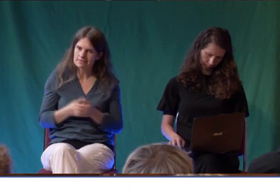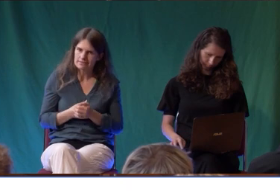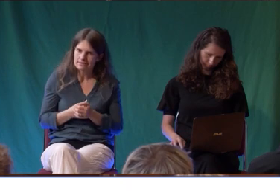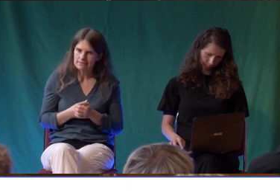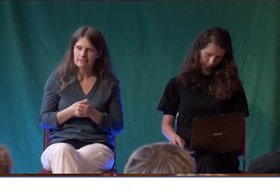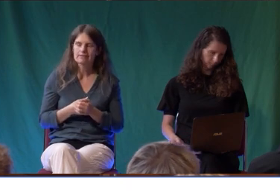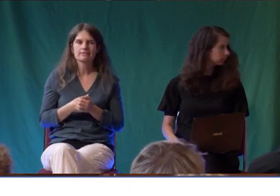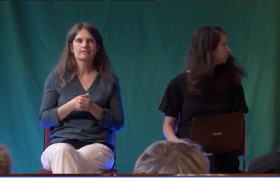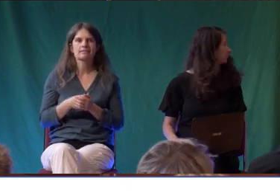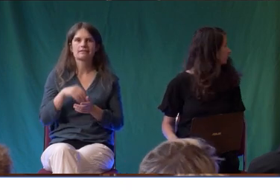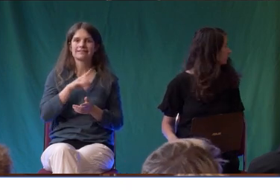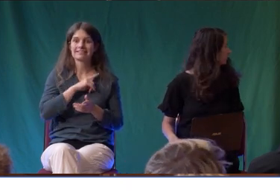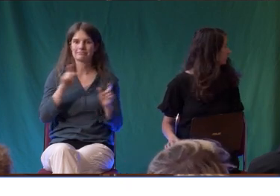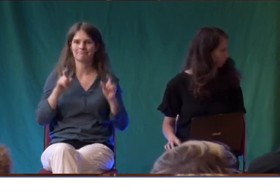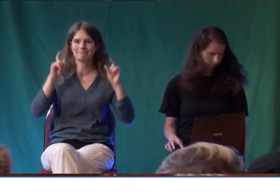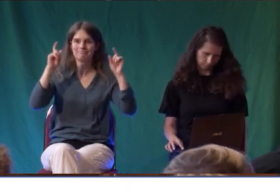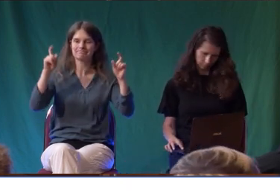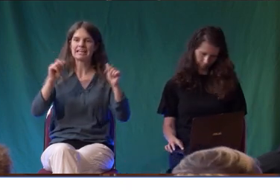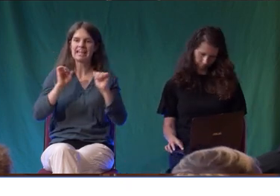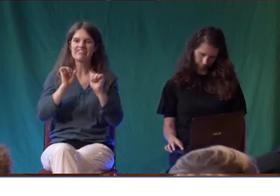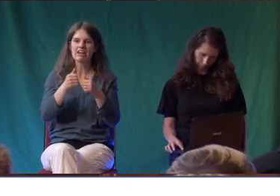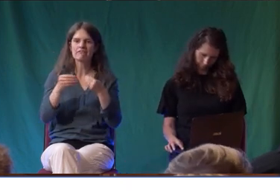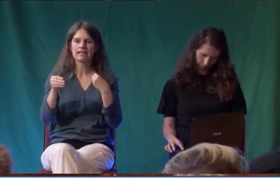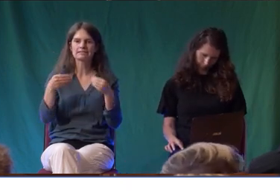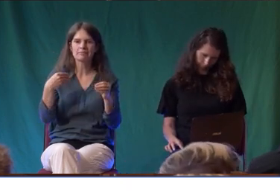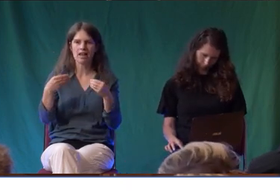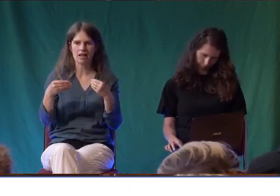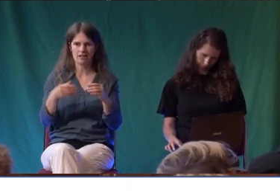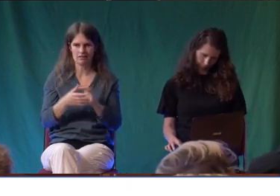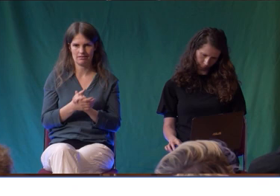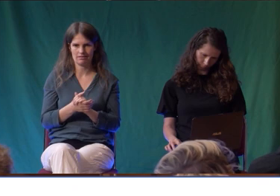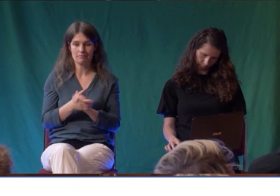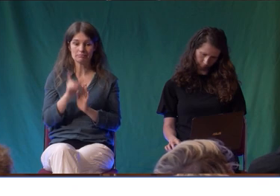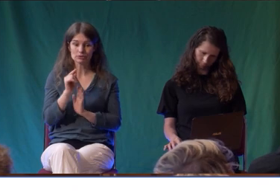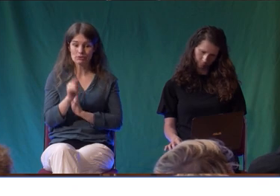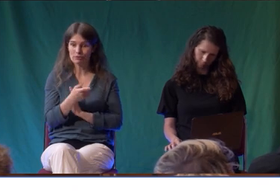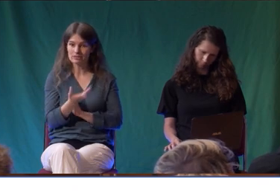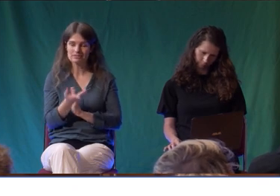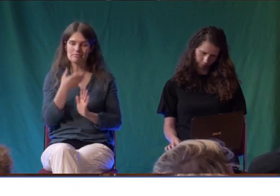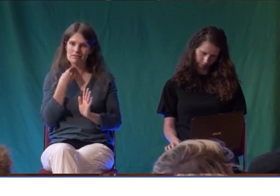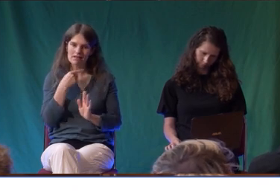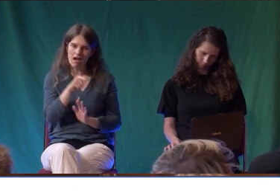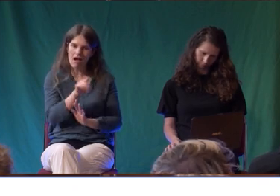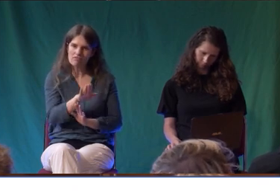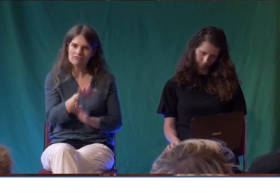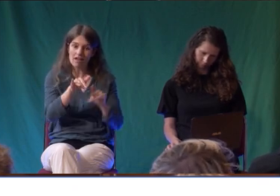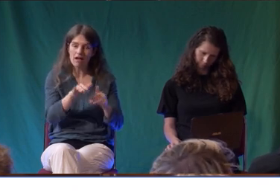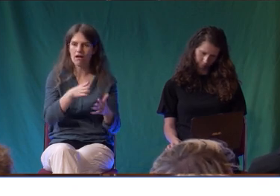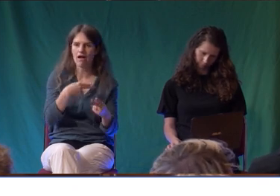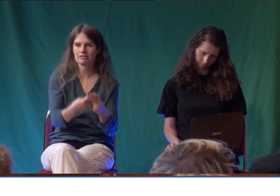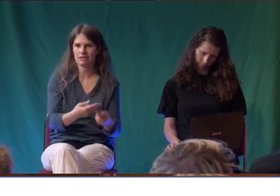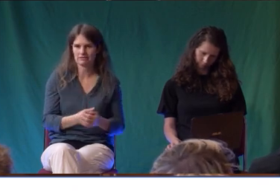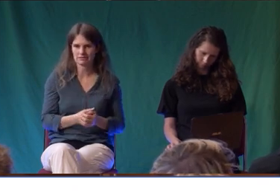immer unterschrieben mit flexible Hilfen also Bedarfs entsprechend wenn das Kind ganz